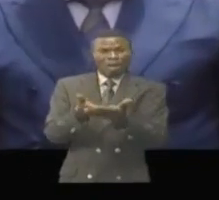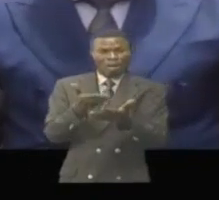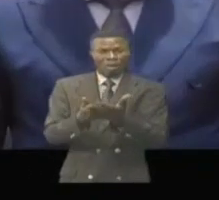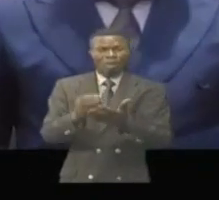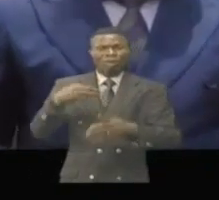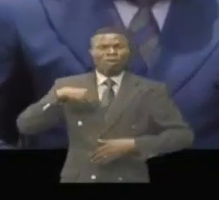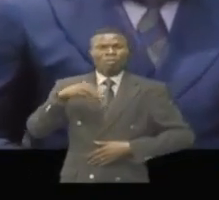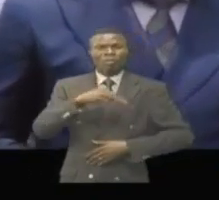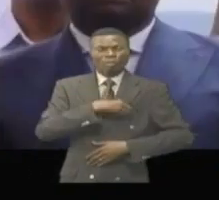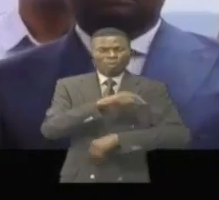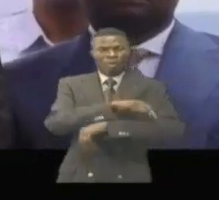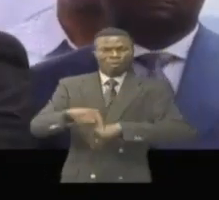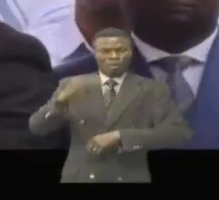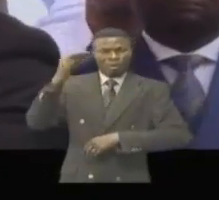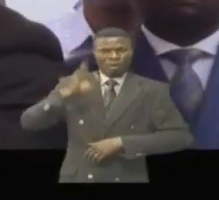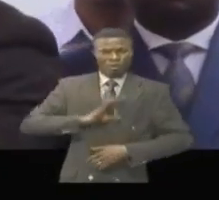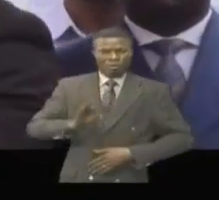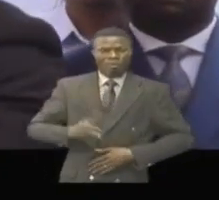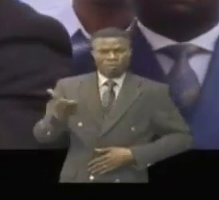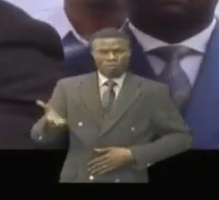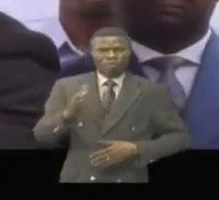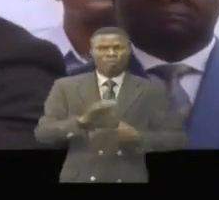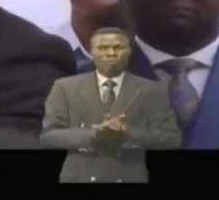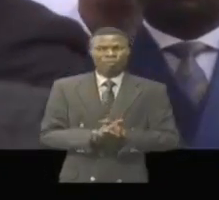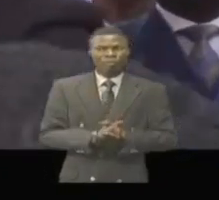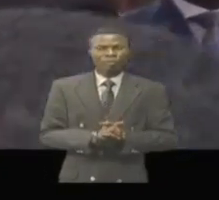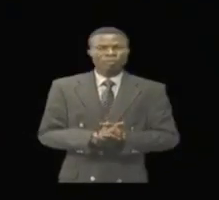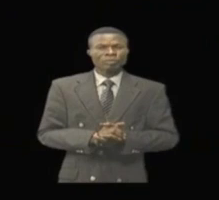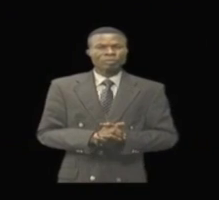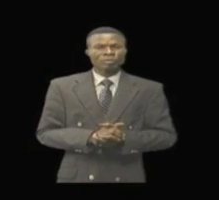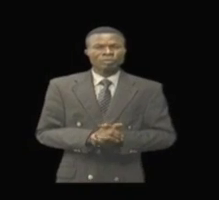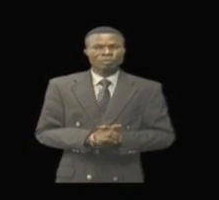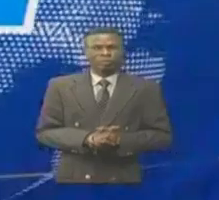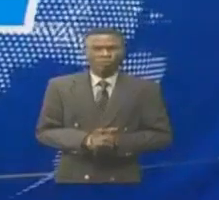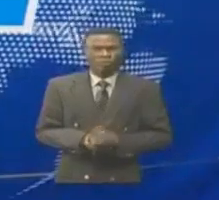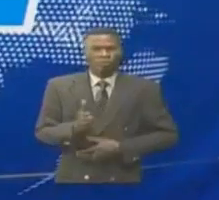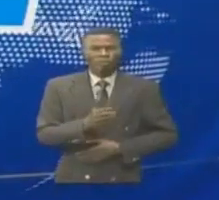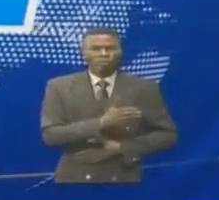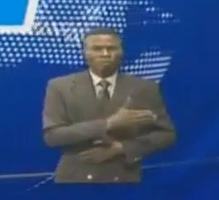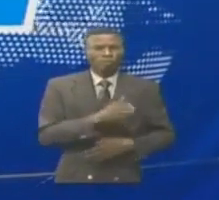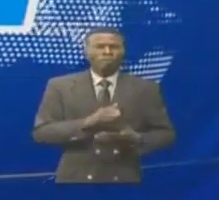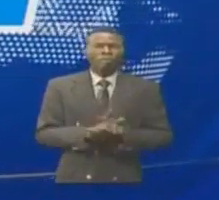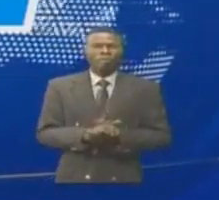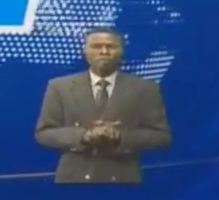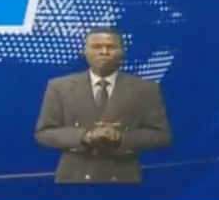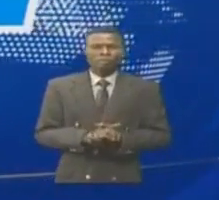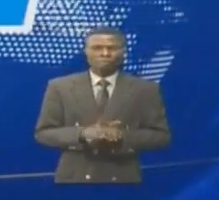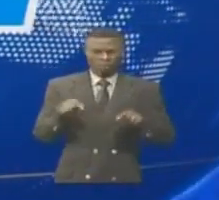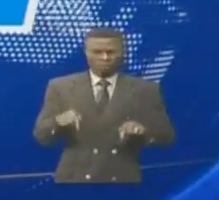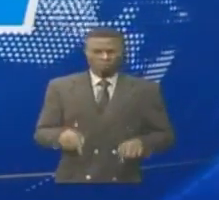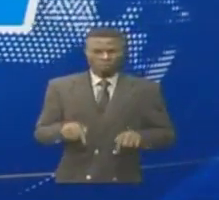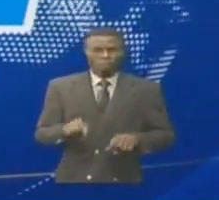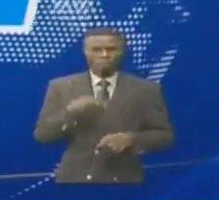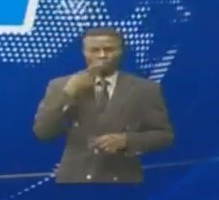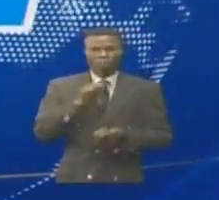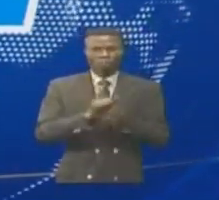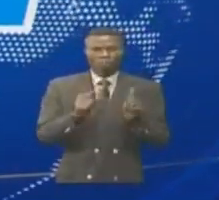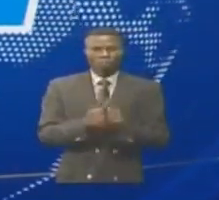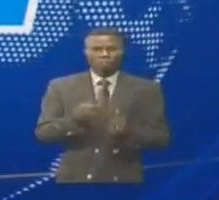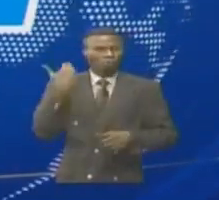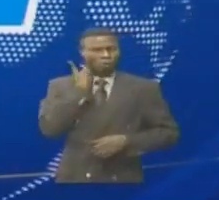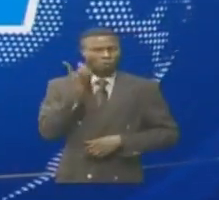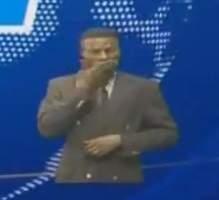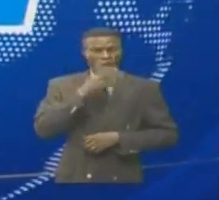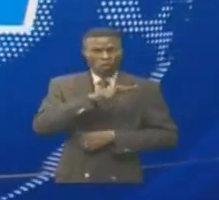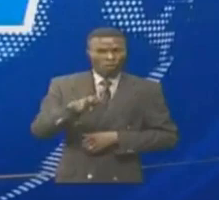membres de son cabinet. Revenons à cette question. La COVID-19,